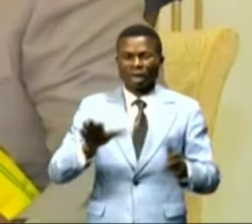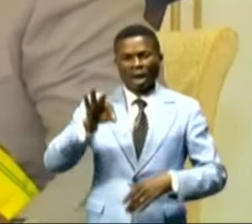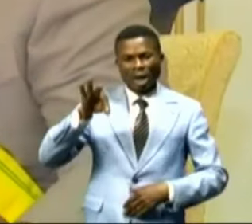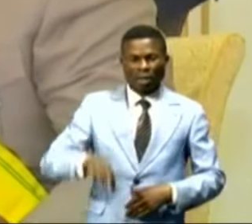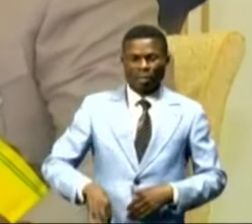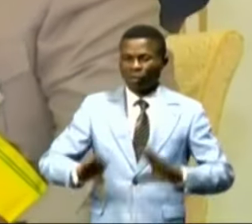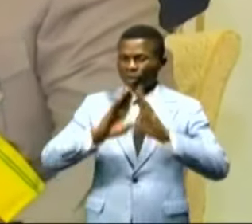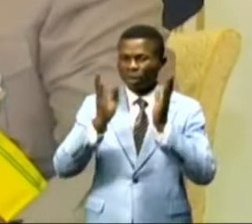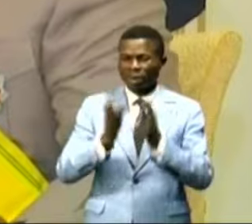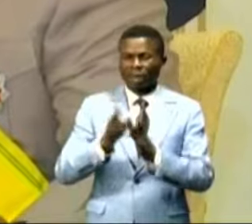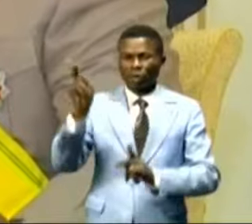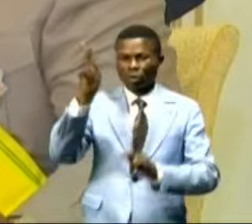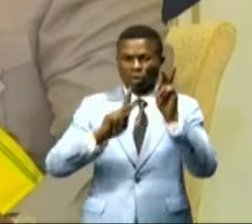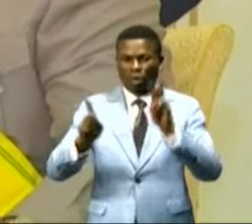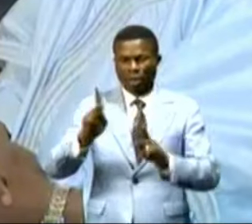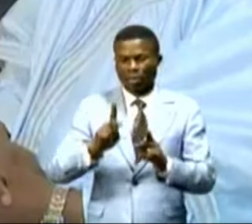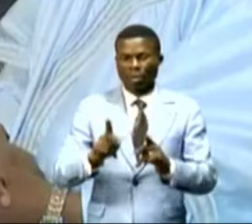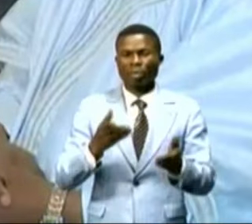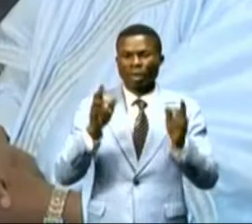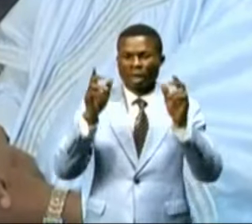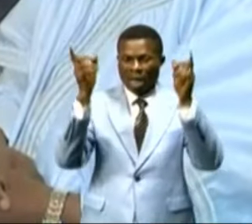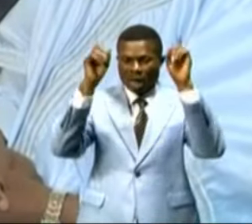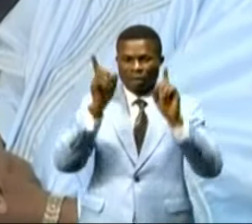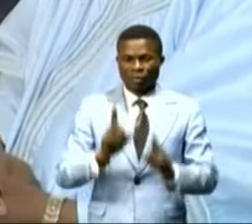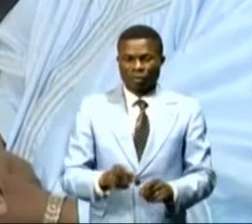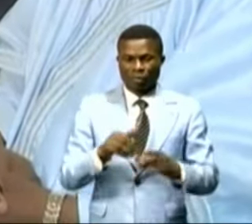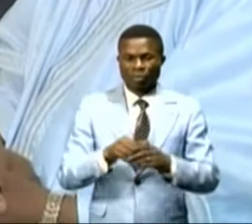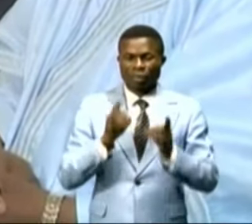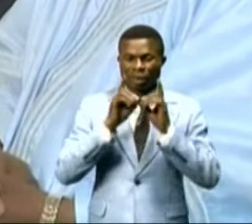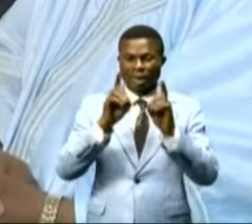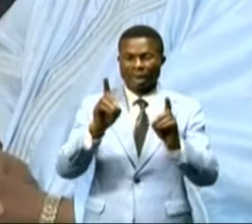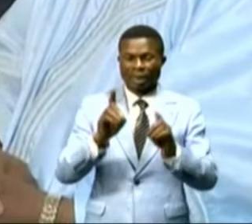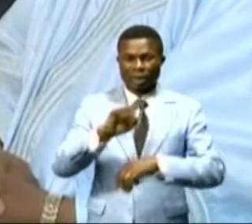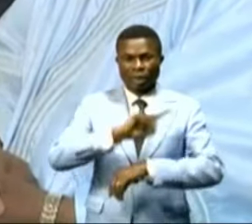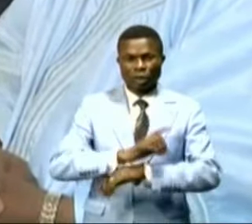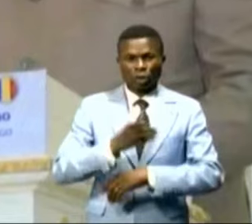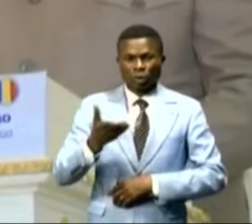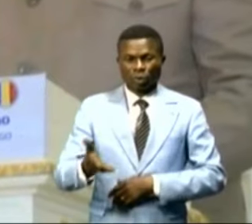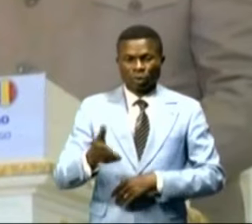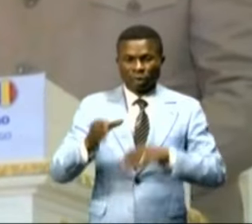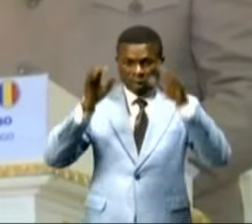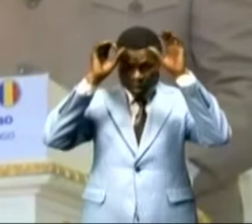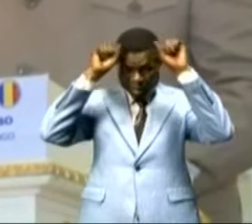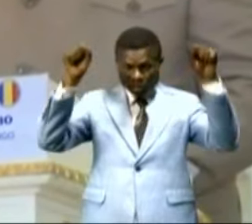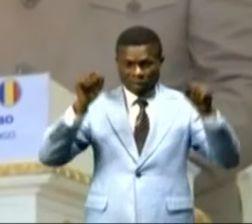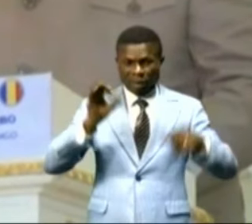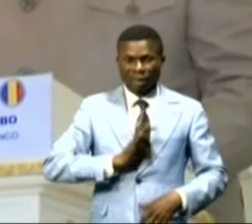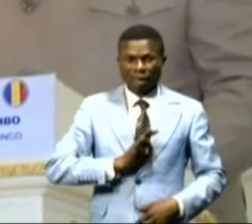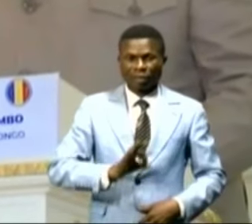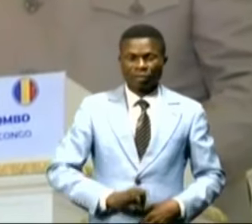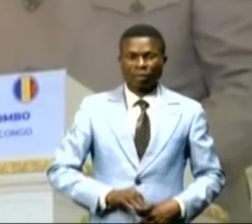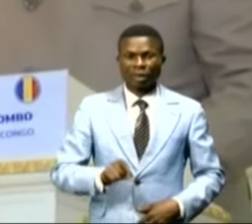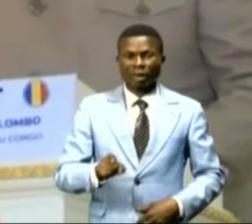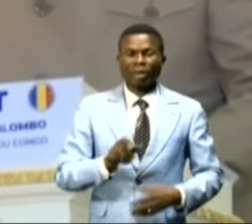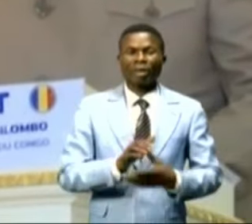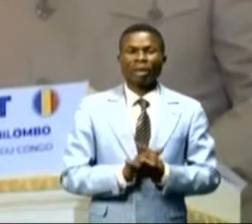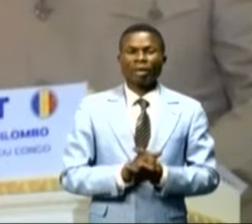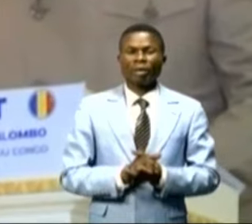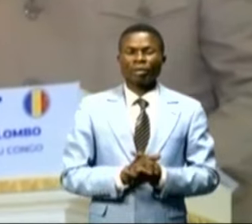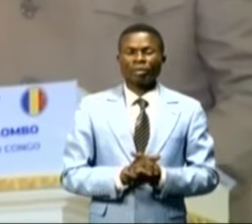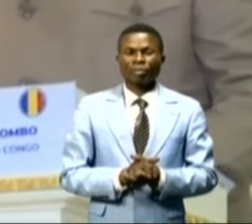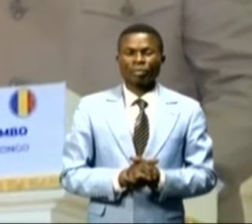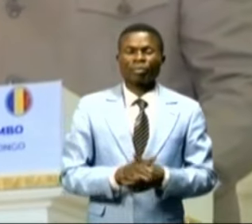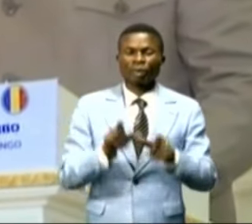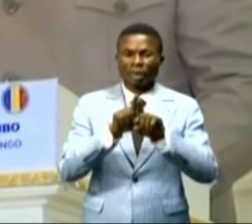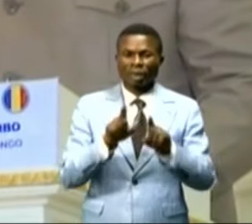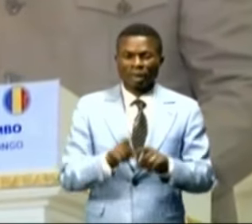de nos populations respectives. Dans son discours de circonstance, le président Félix Antoine Tshisekedi Tshilombo a